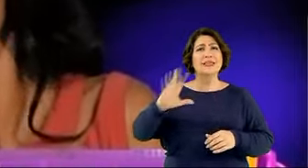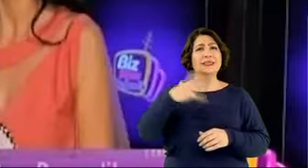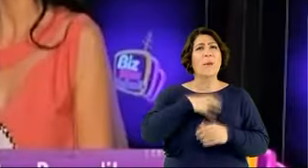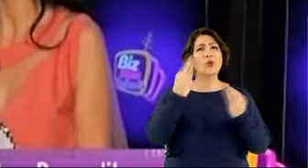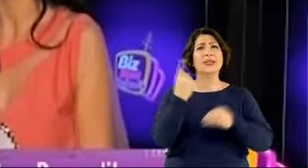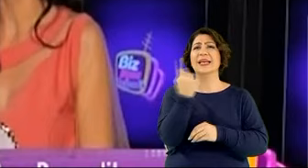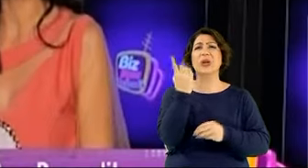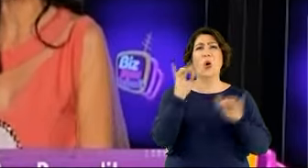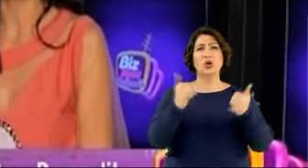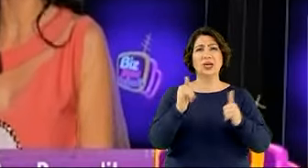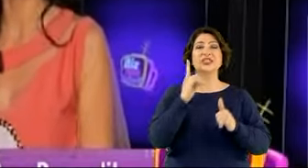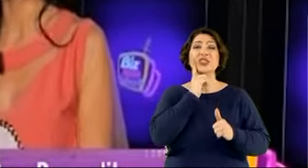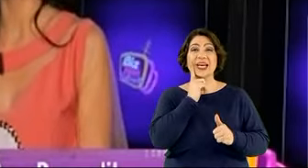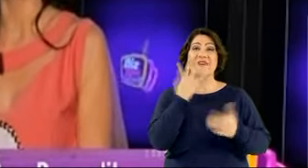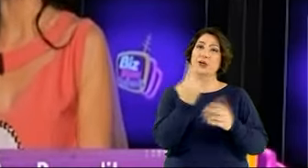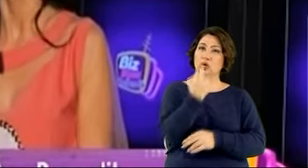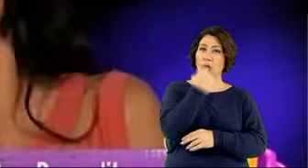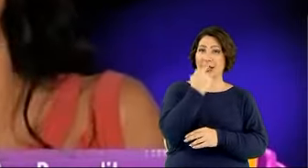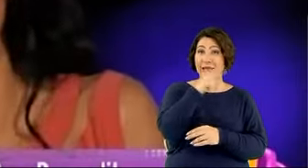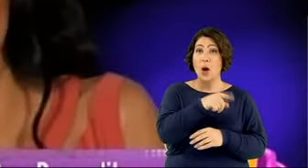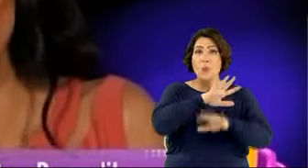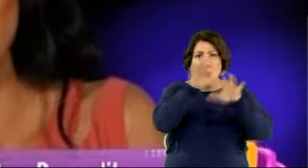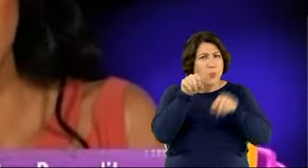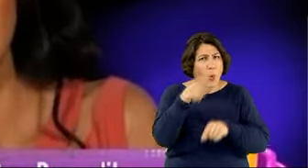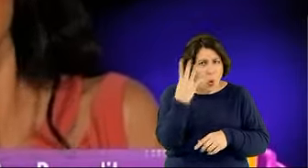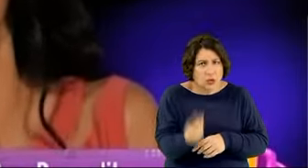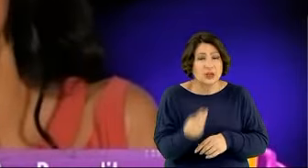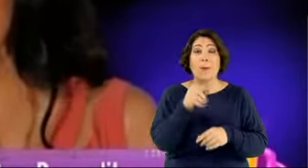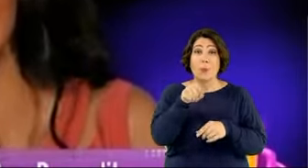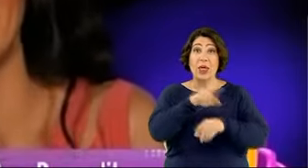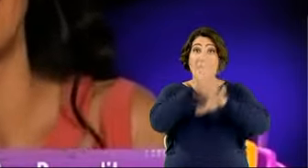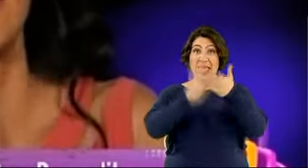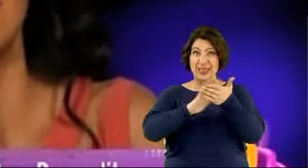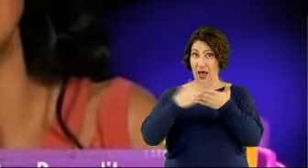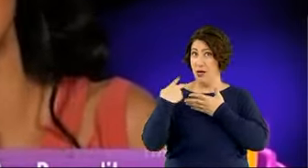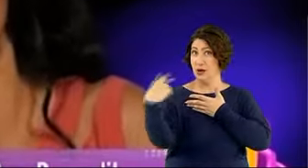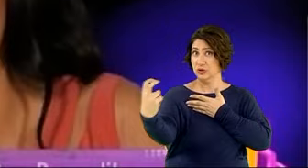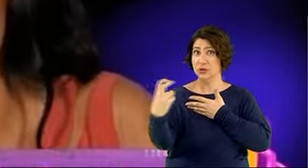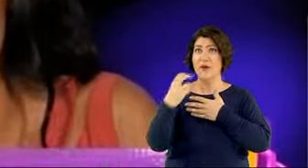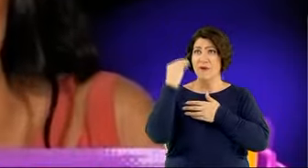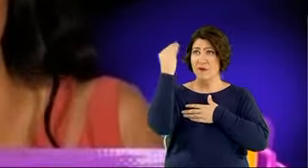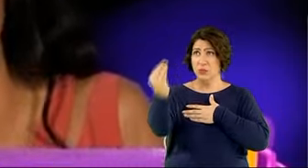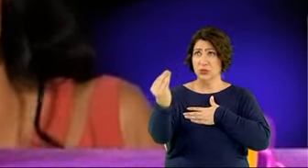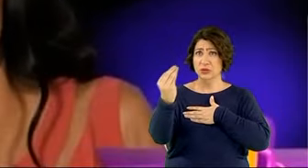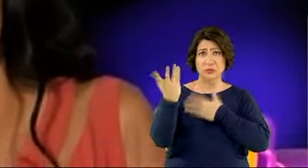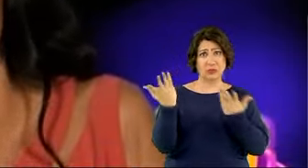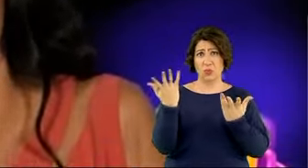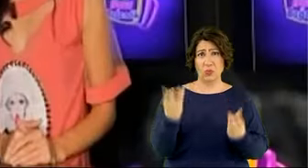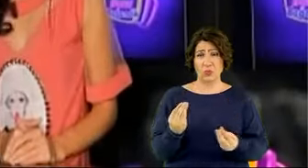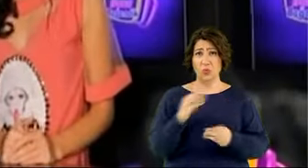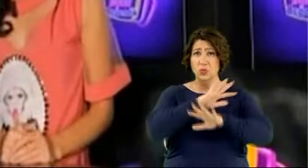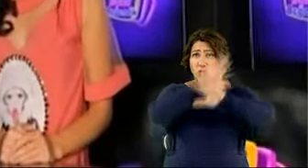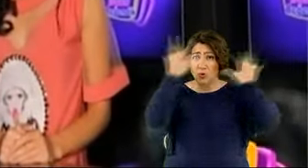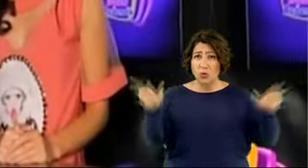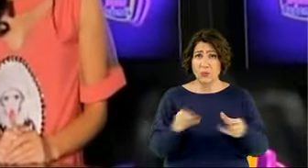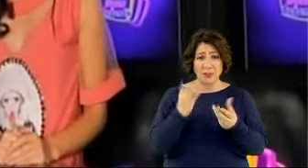şey oyuncak, şekerler ve çikolata. Durum böyle olunca bunlar ellerinden alındığında vermiş oldukları tepki tüm